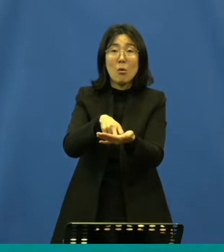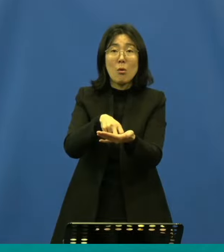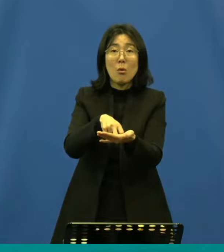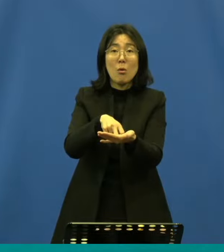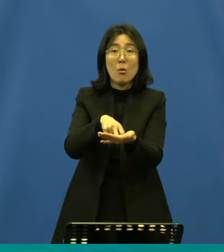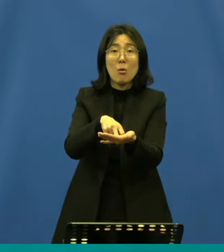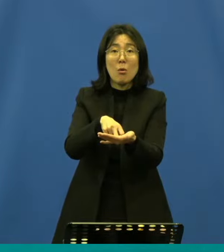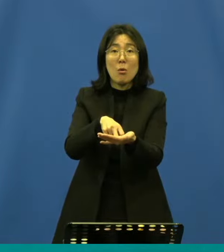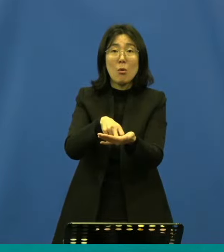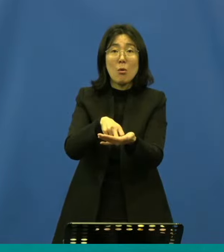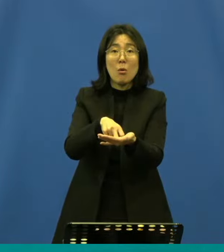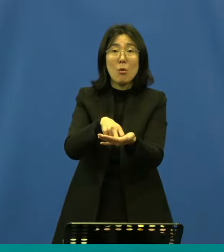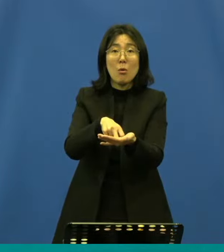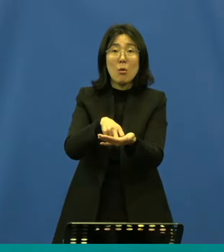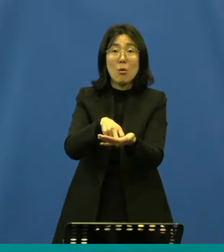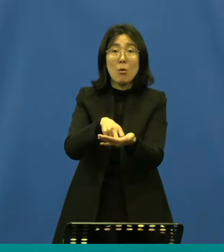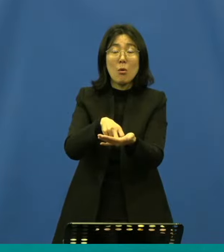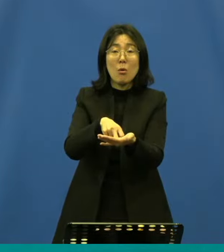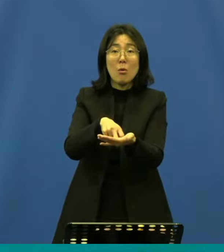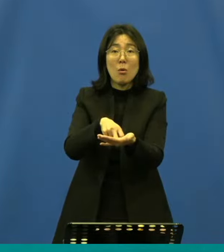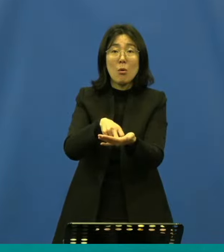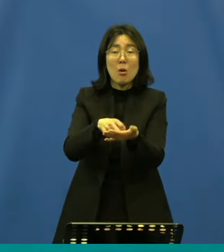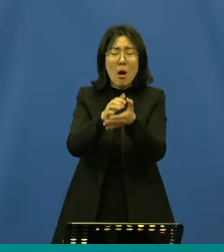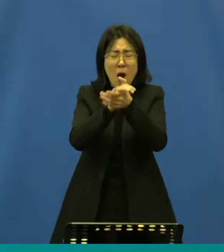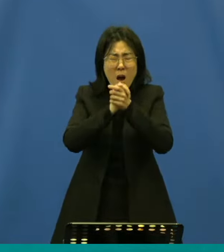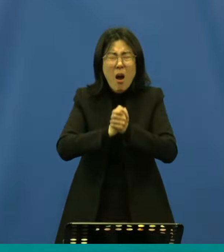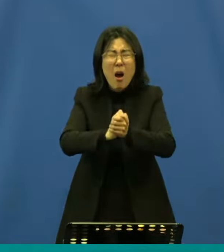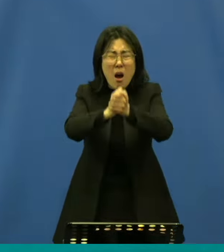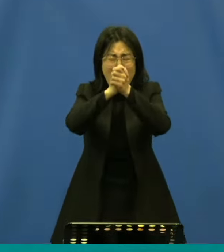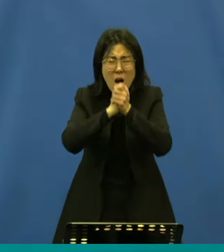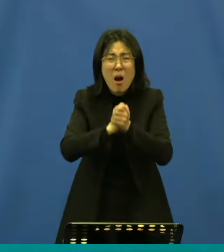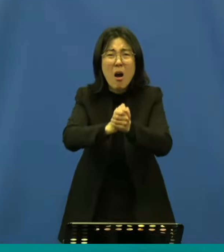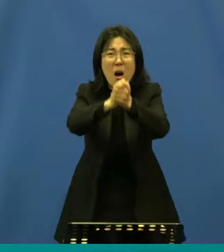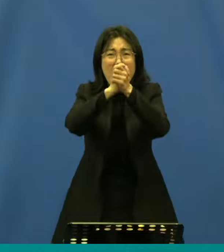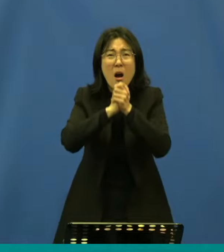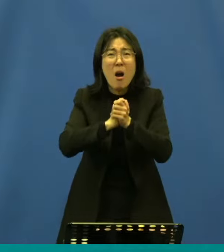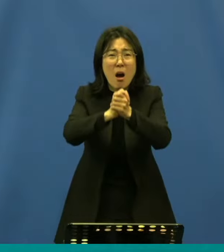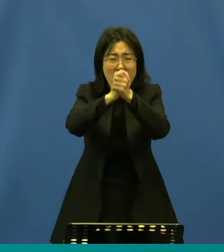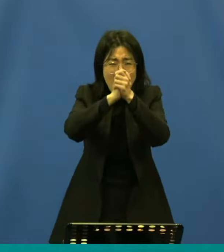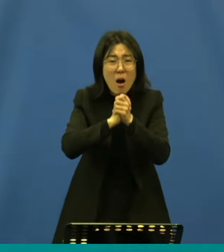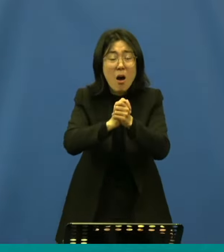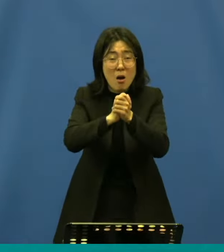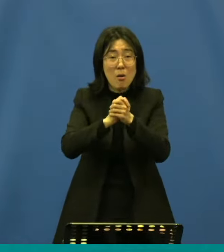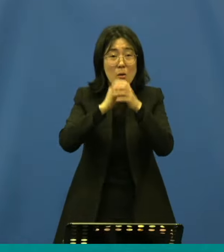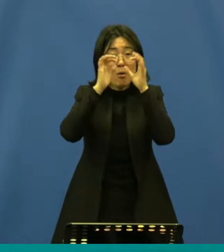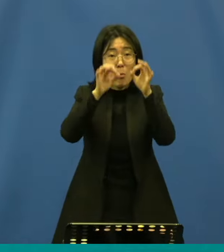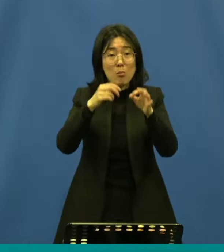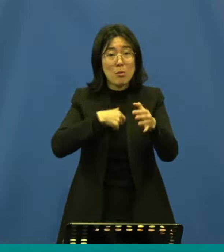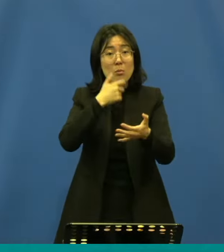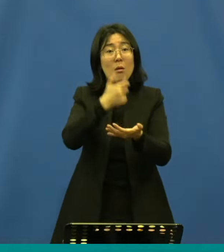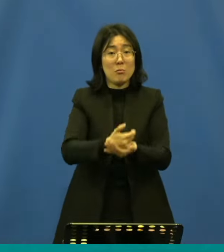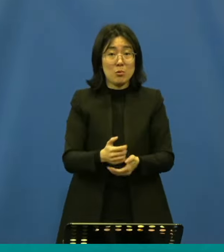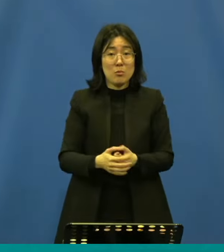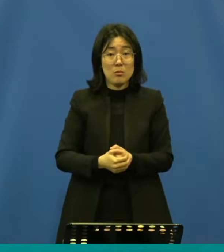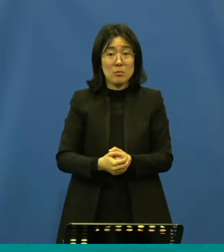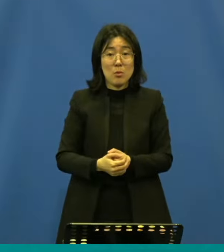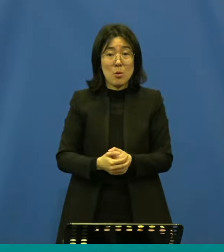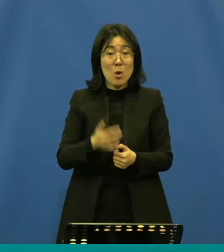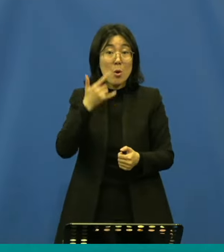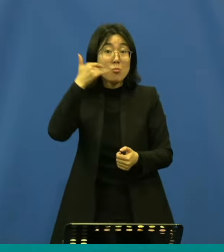한 명이 얼마나 무릎을 꿇고 기도를 하고 가는데 아무도 부모님이 없어요. 혼자